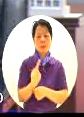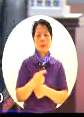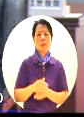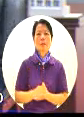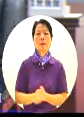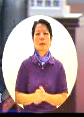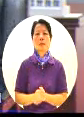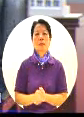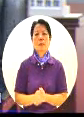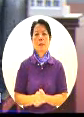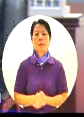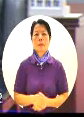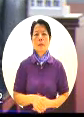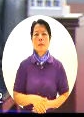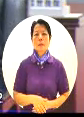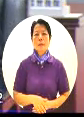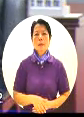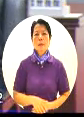年